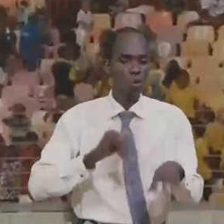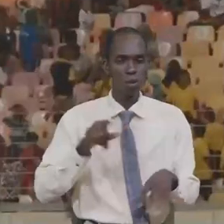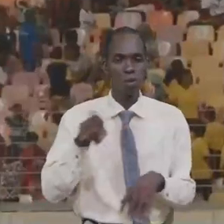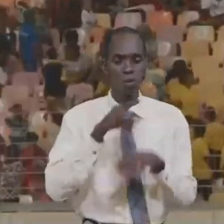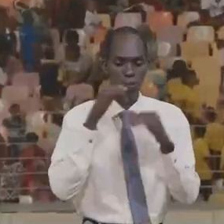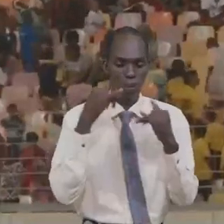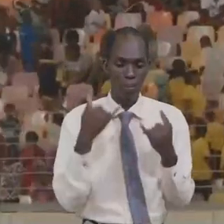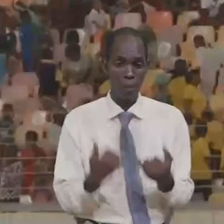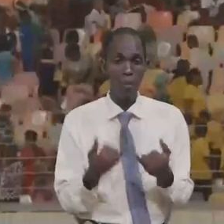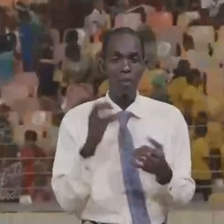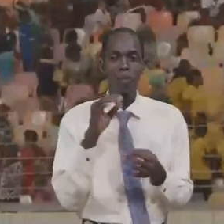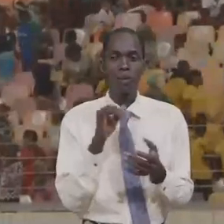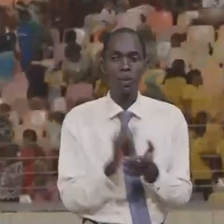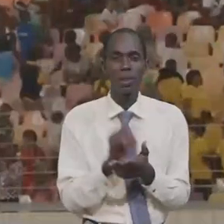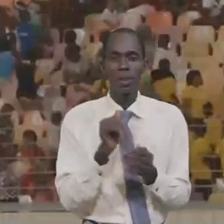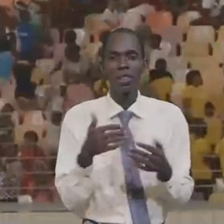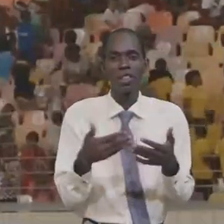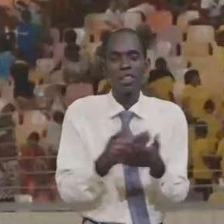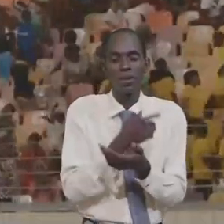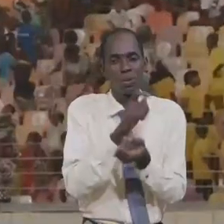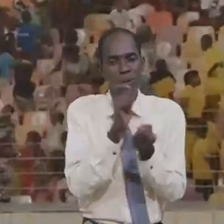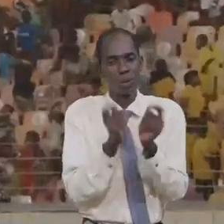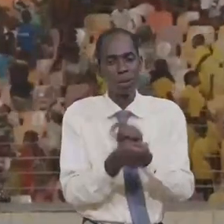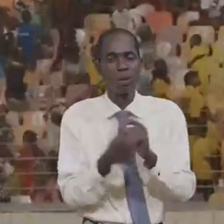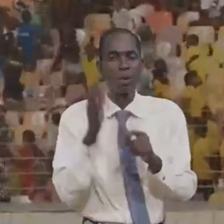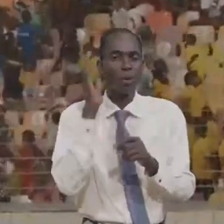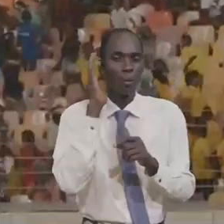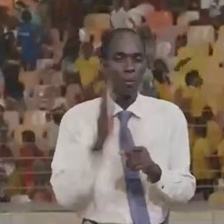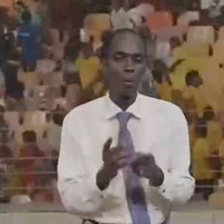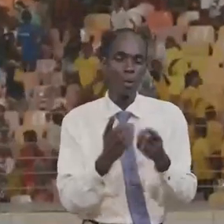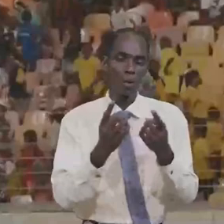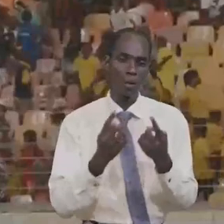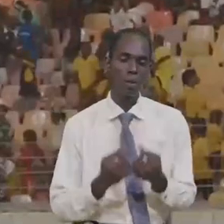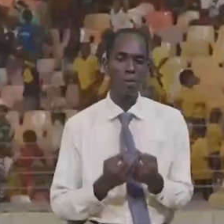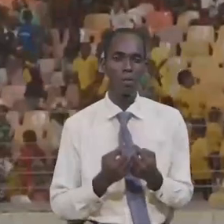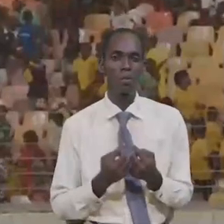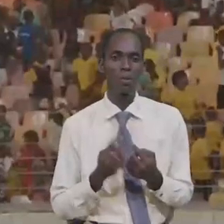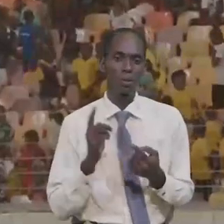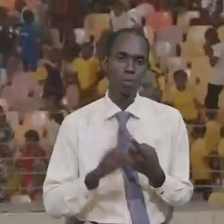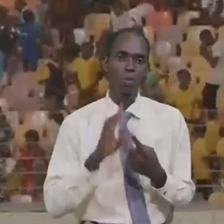pour que un nouveau changement Vienne dans ta vie